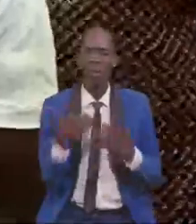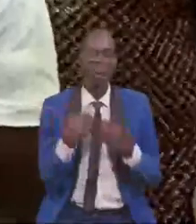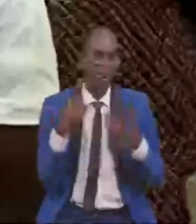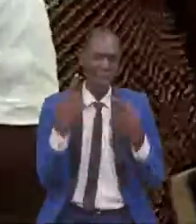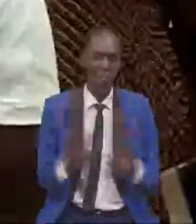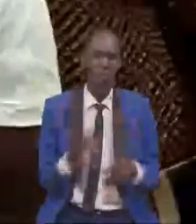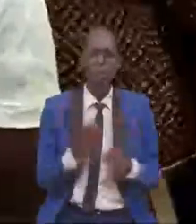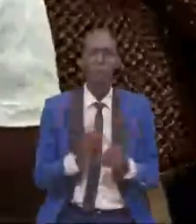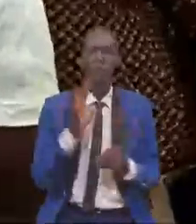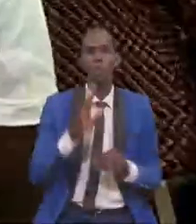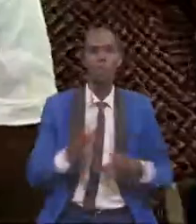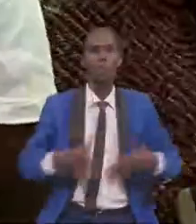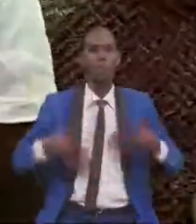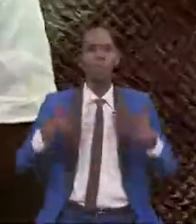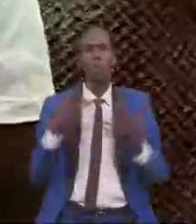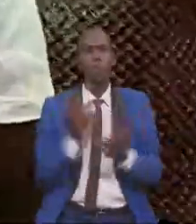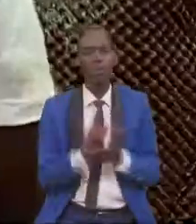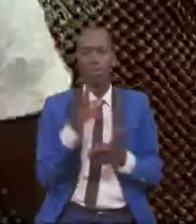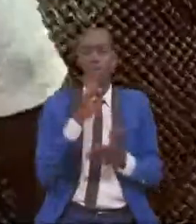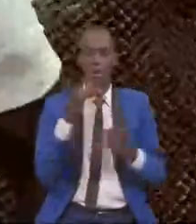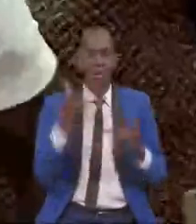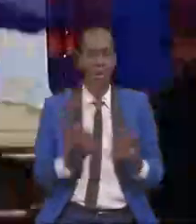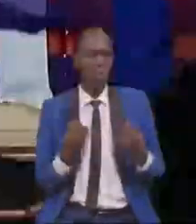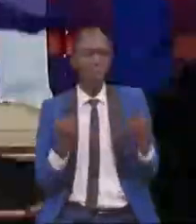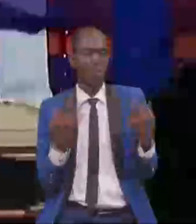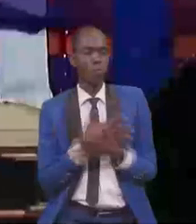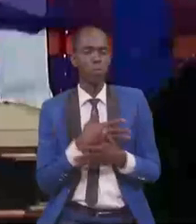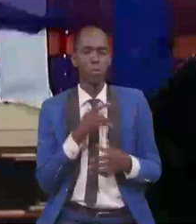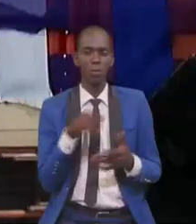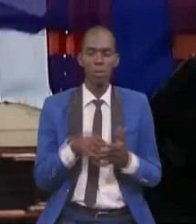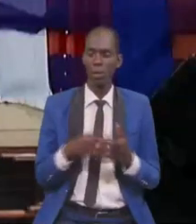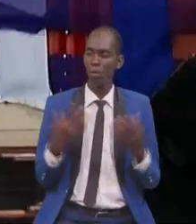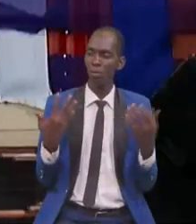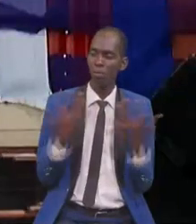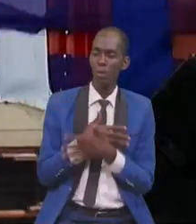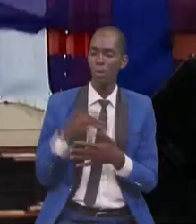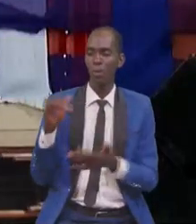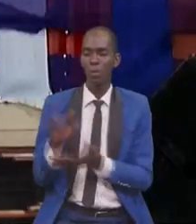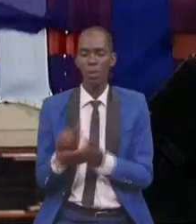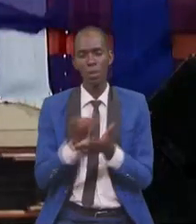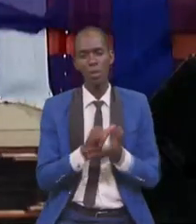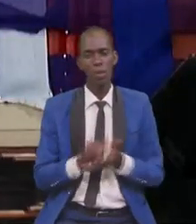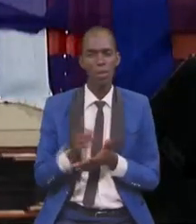Des choses sont arrivées dans votre vie que maintenant vous avez peur de ceci et de cela.